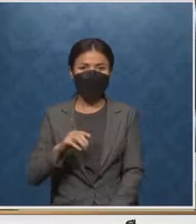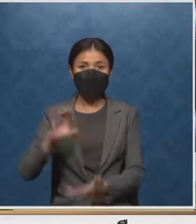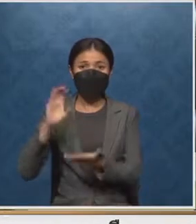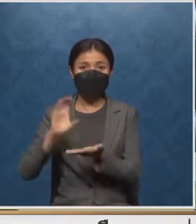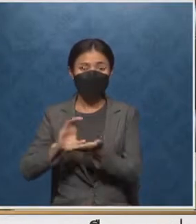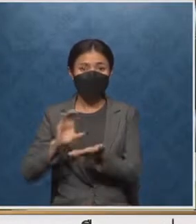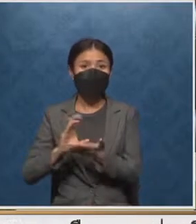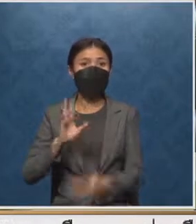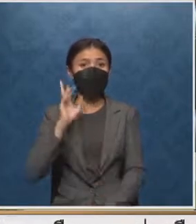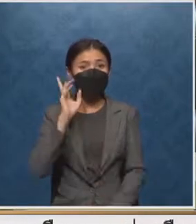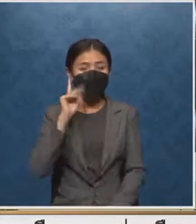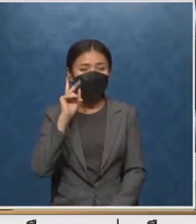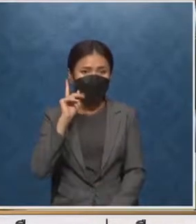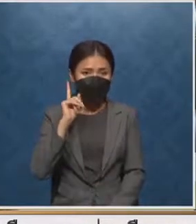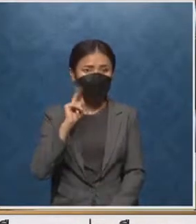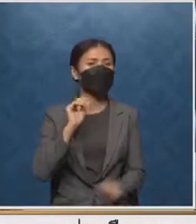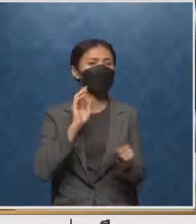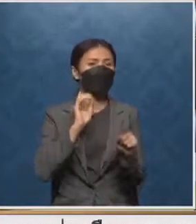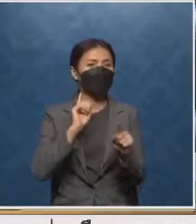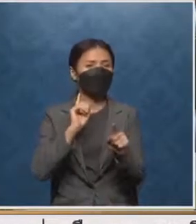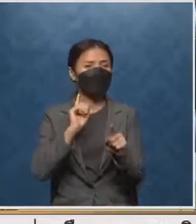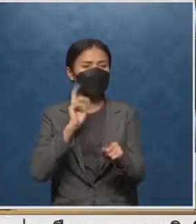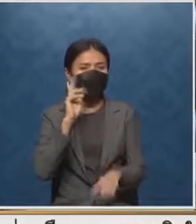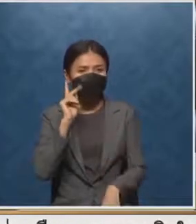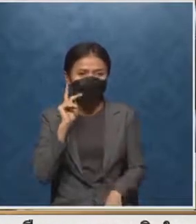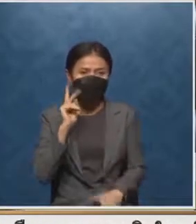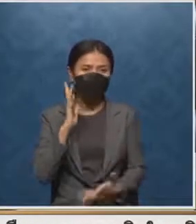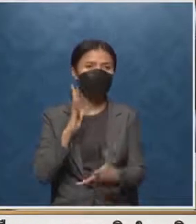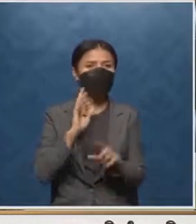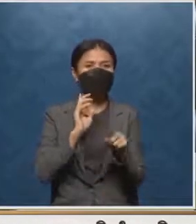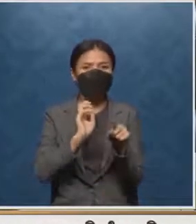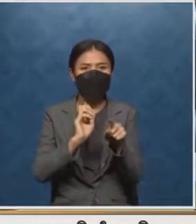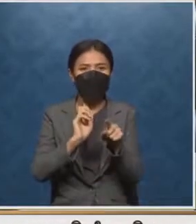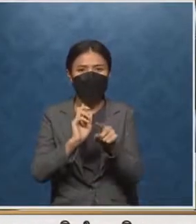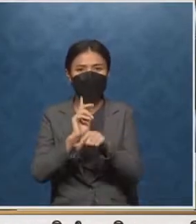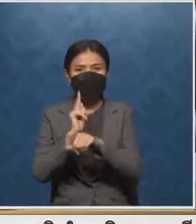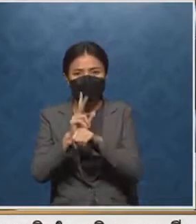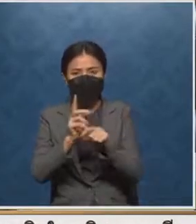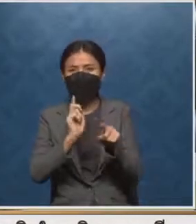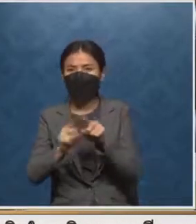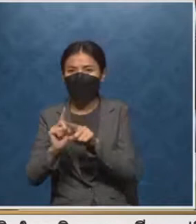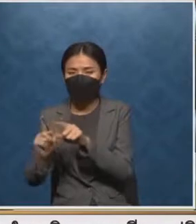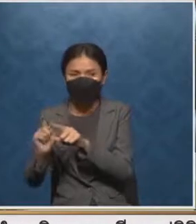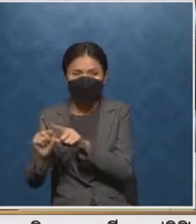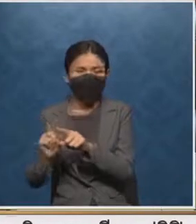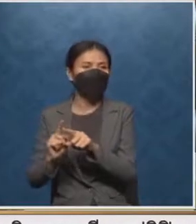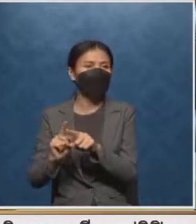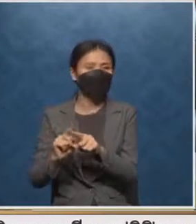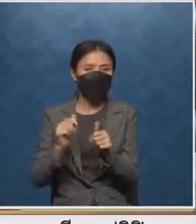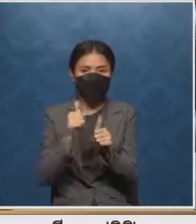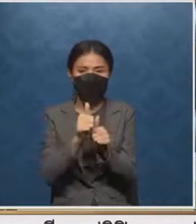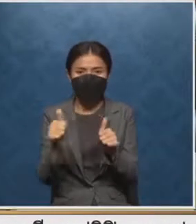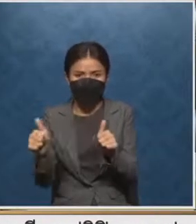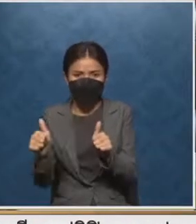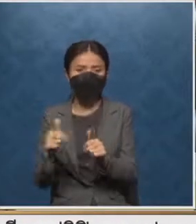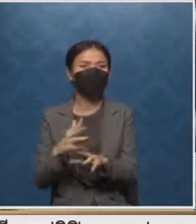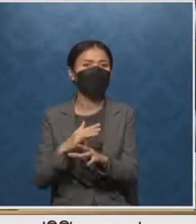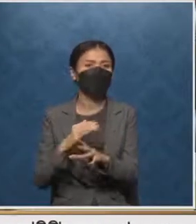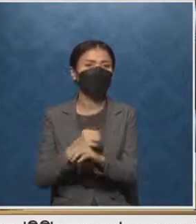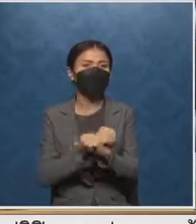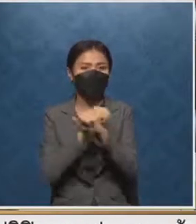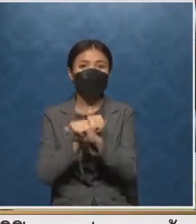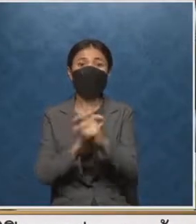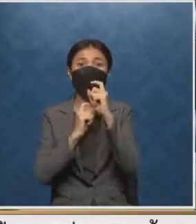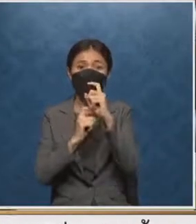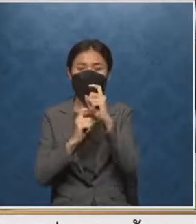สื่อปลอดภัยและสร้างสรรค์ได้มาเสนอรายงานต่อสภาผู้แทนราษฎรท่านประธานครับช่วงโ